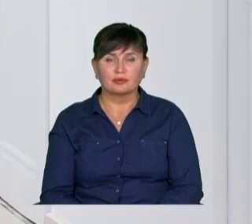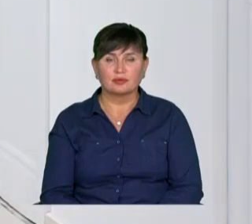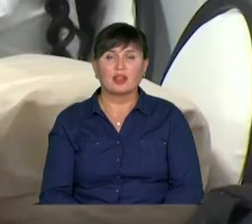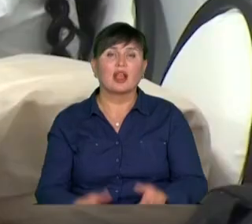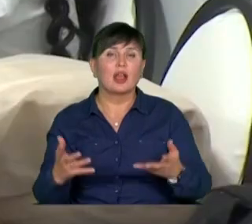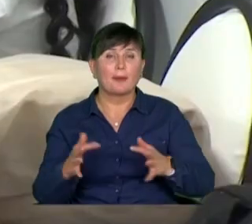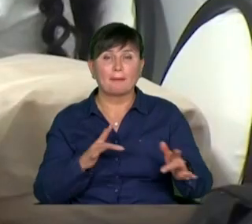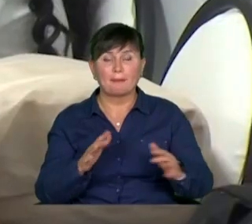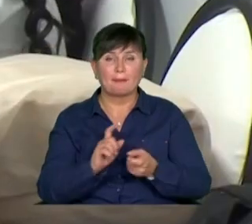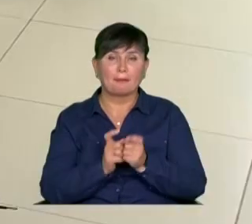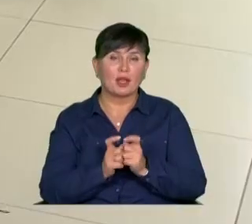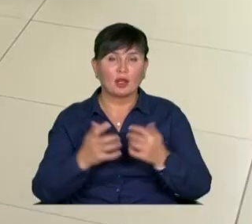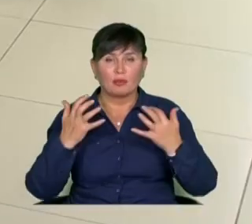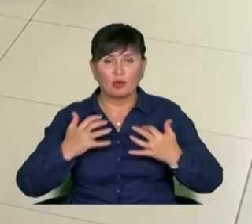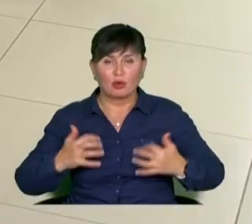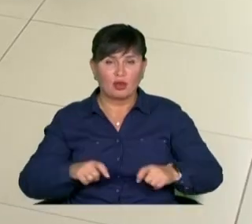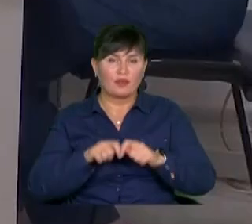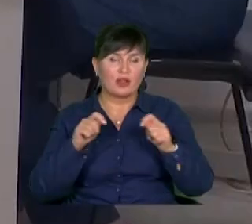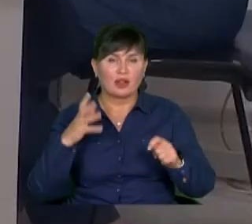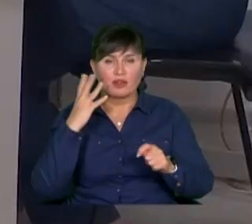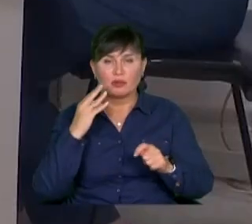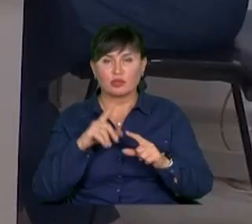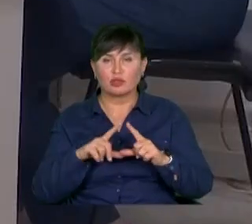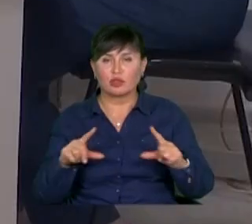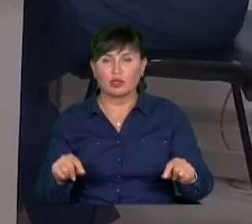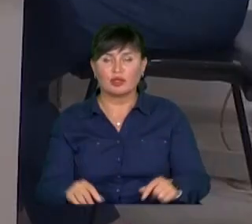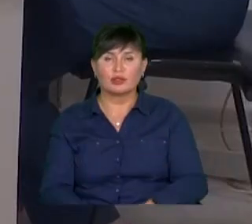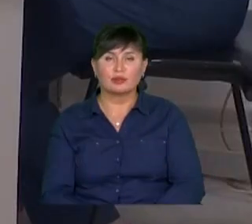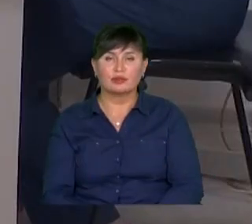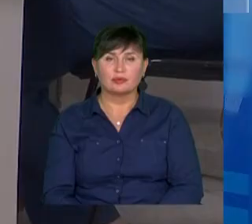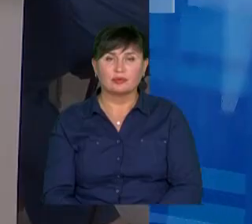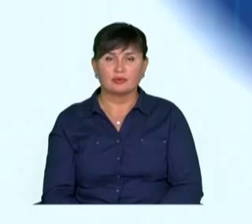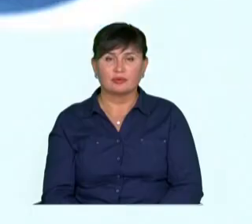Какие меры по борьбе с корью ввели в алматинских школах?